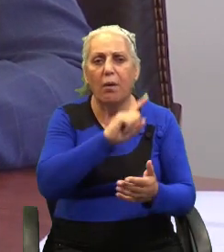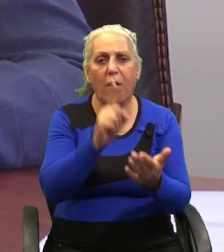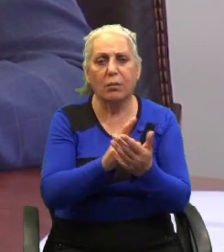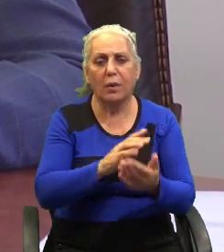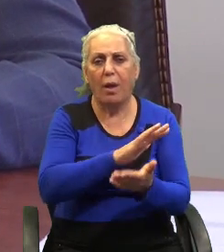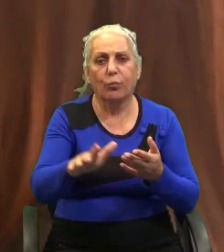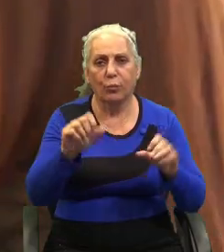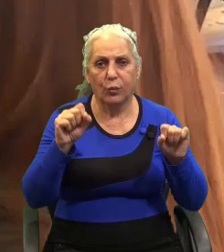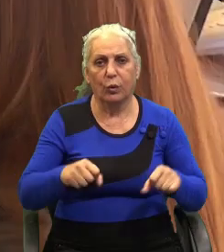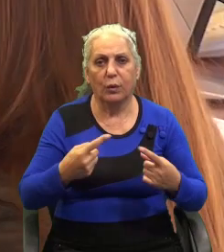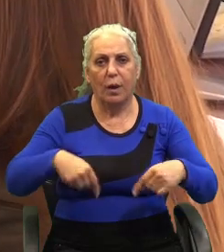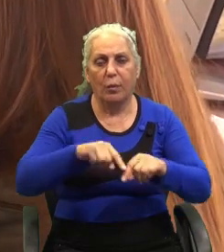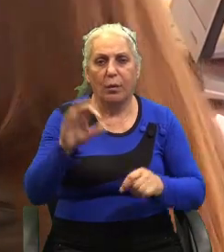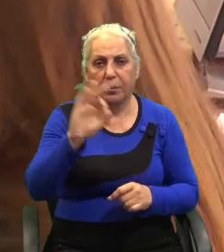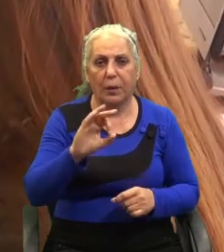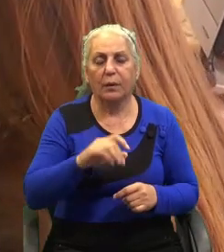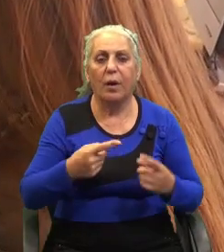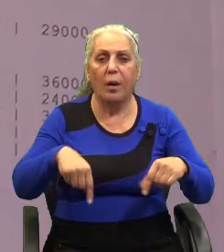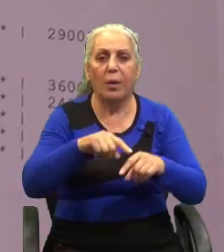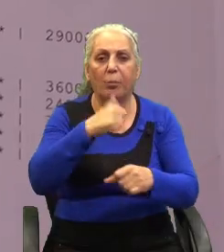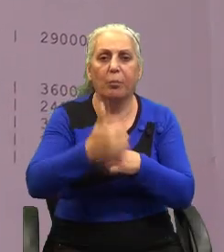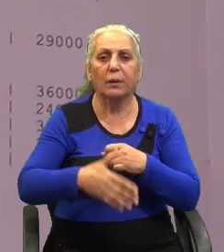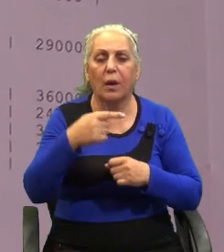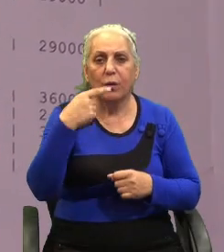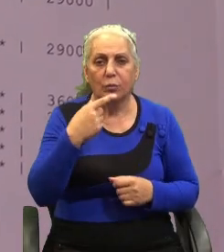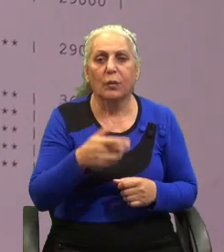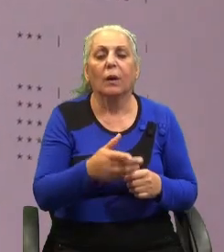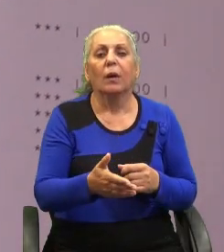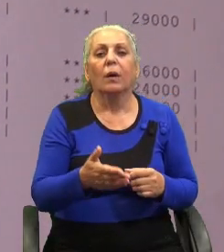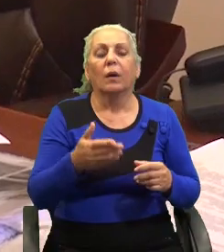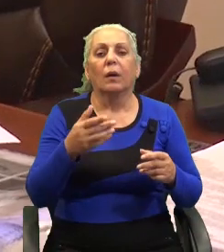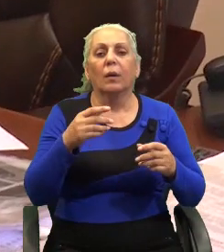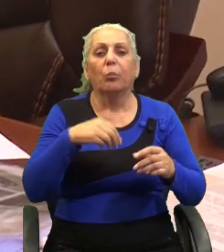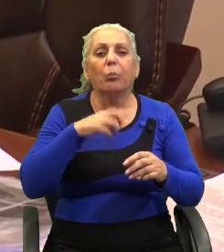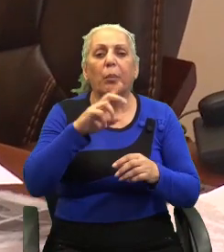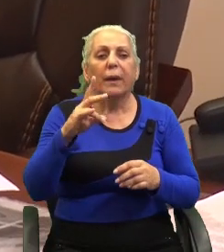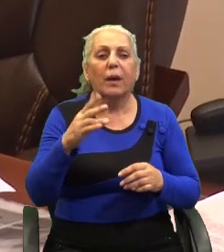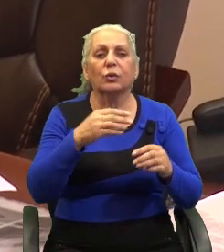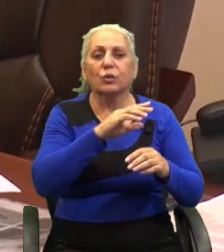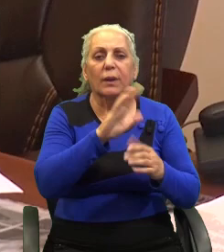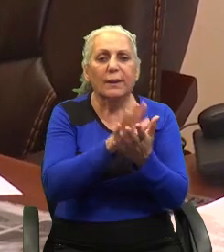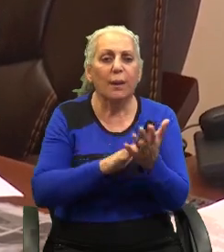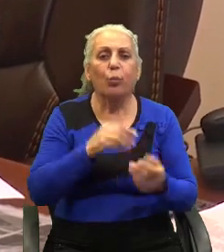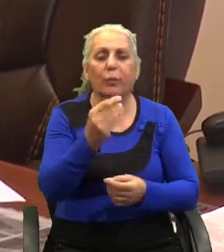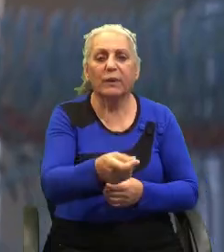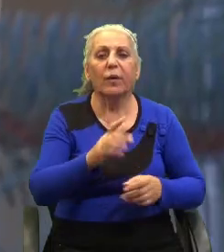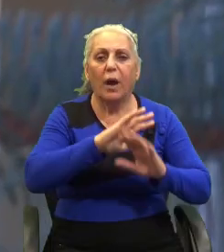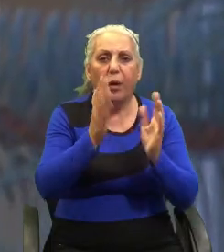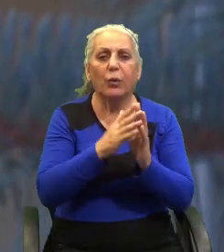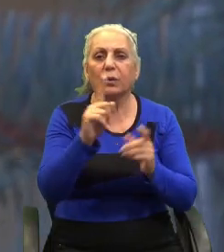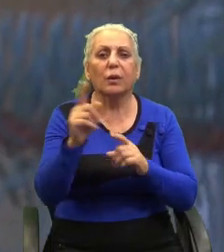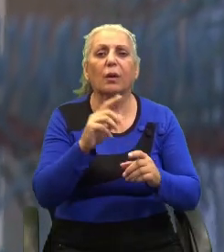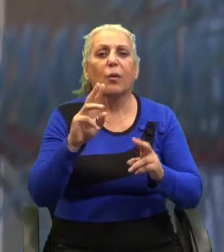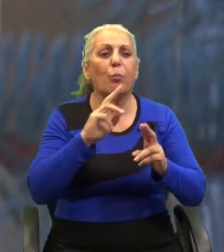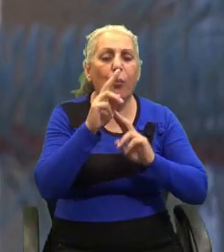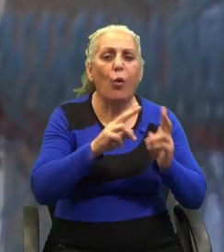համար։ Համայնքապետն ասում է, որ առաջնահերթությունը տրվել է բնակիչների դիմումներին, նրանց առաջարկություններին ու